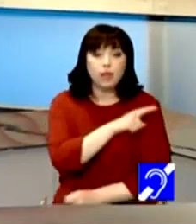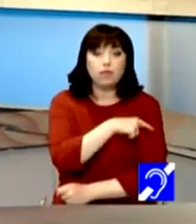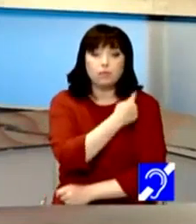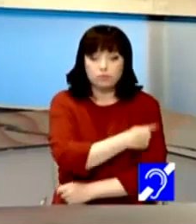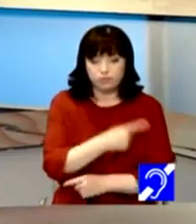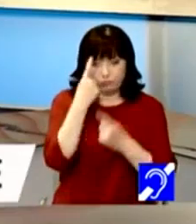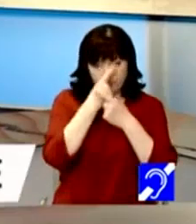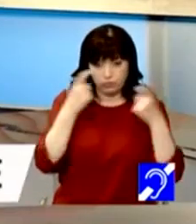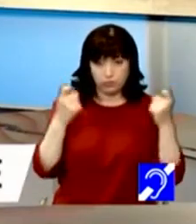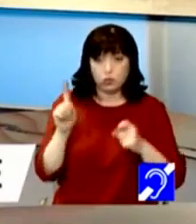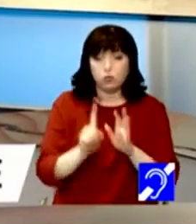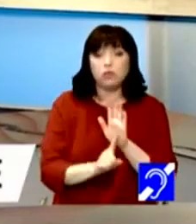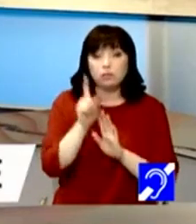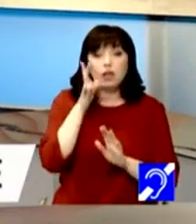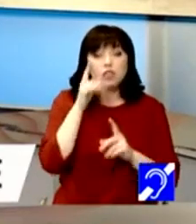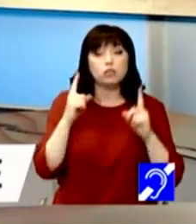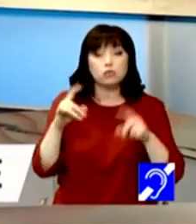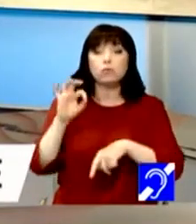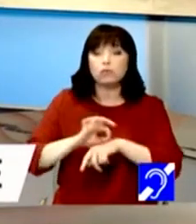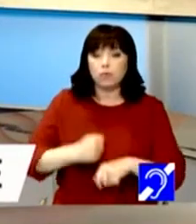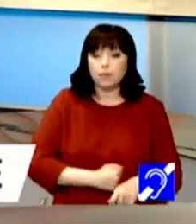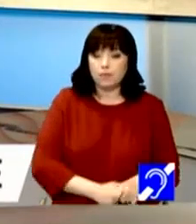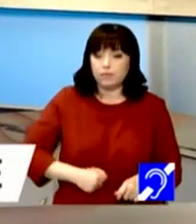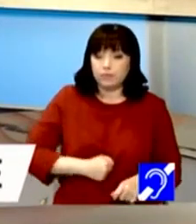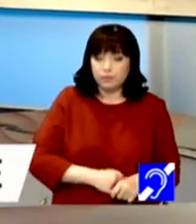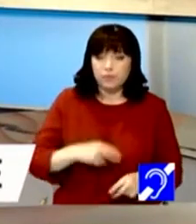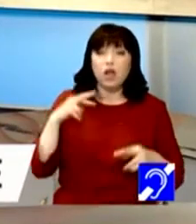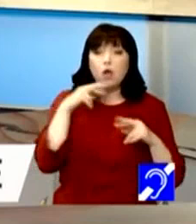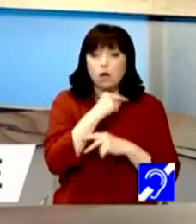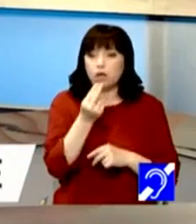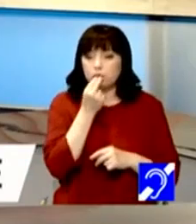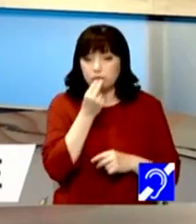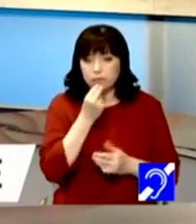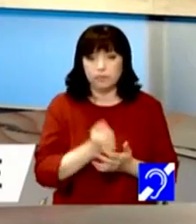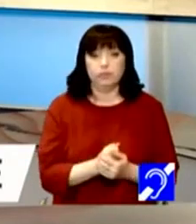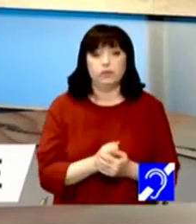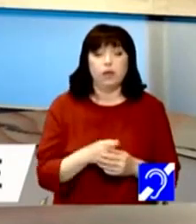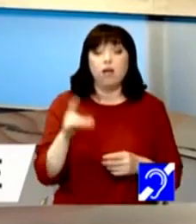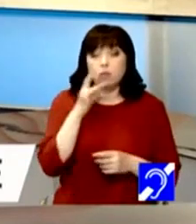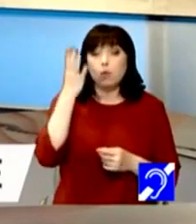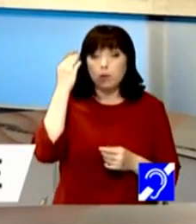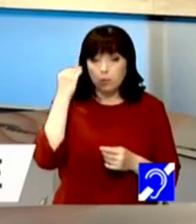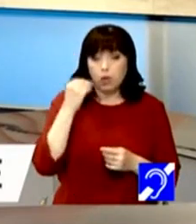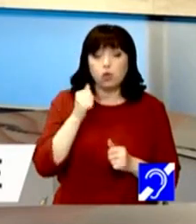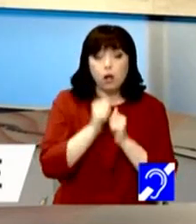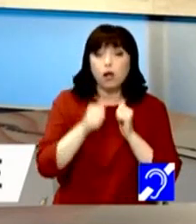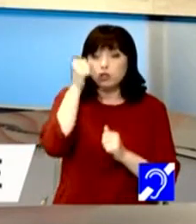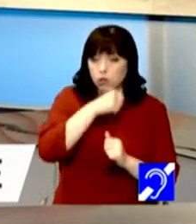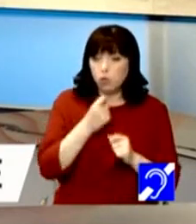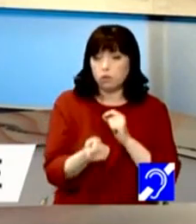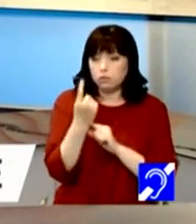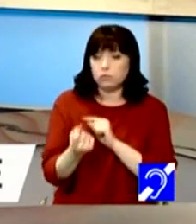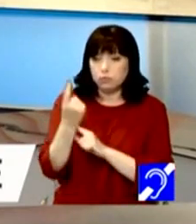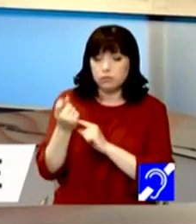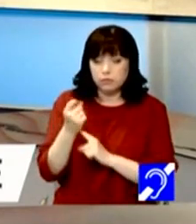Medicina avertizează că a început sezonul bolilor digestive și a toxii infecțiilor alimentare. În Republica Moldova anual se înregistrează